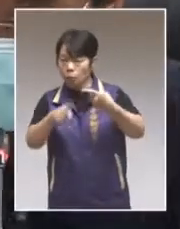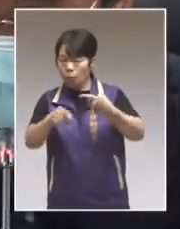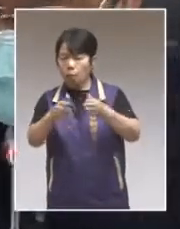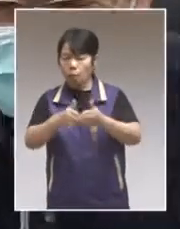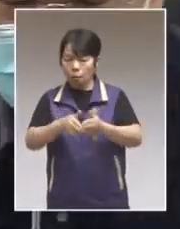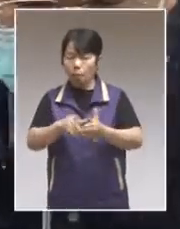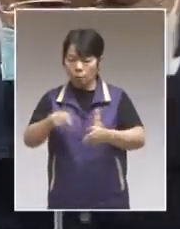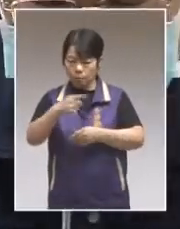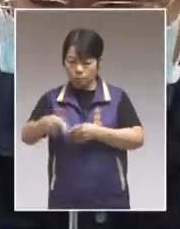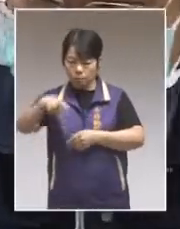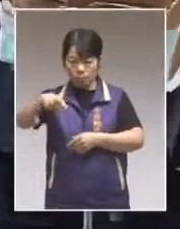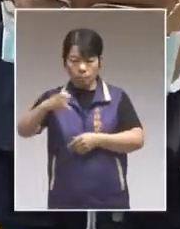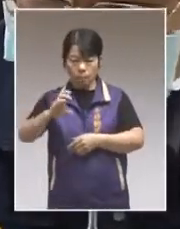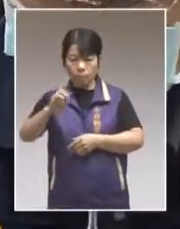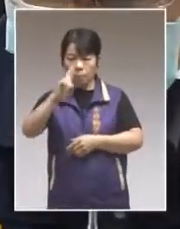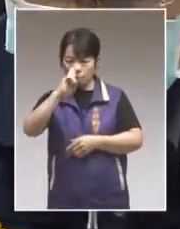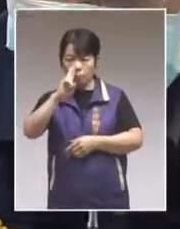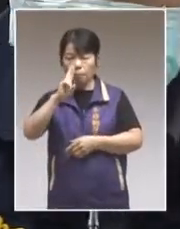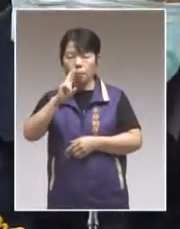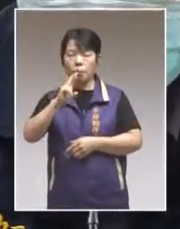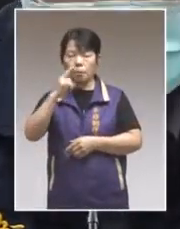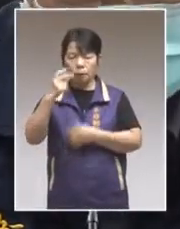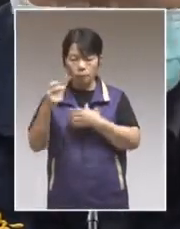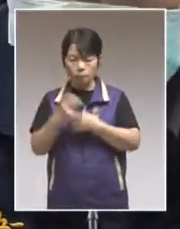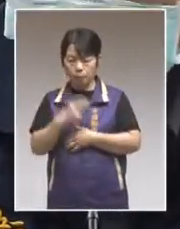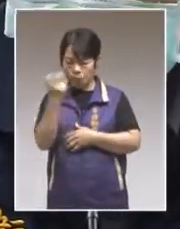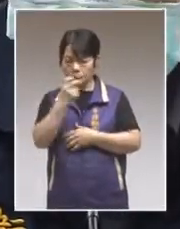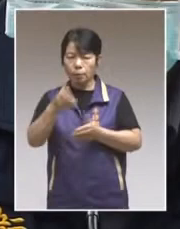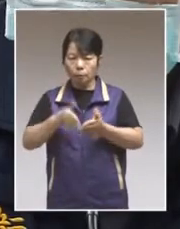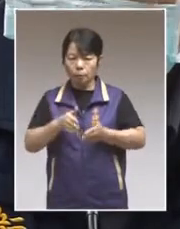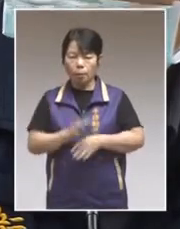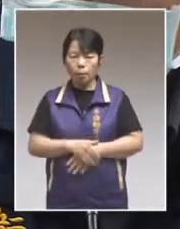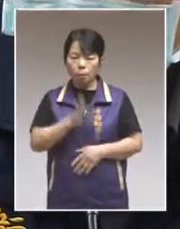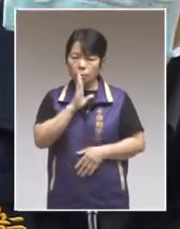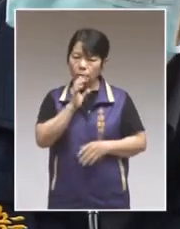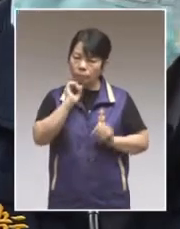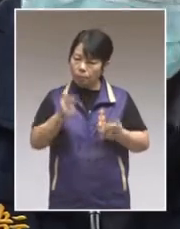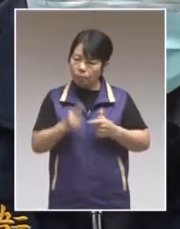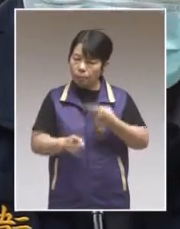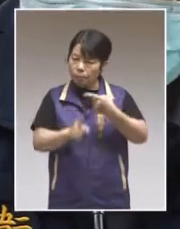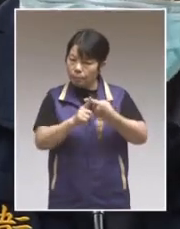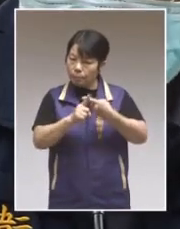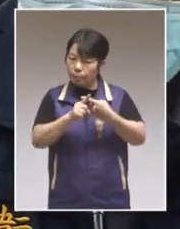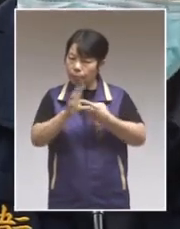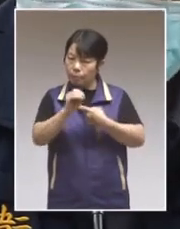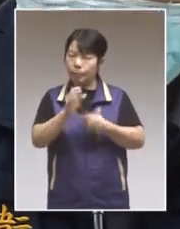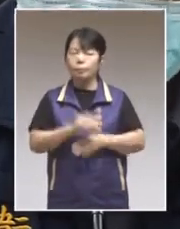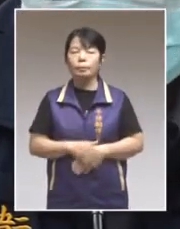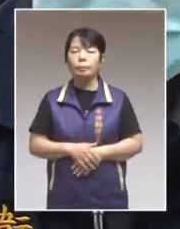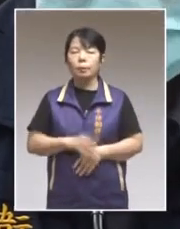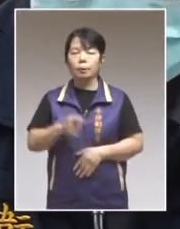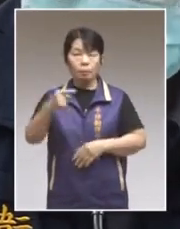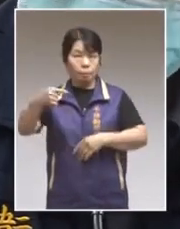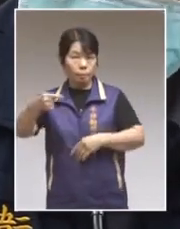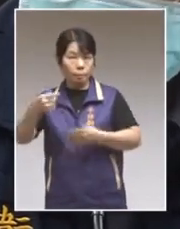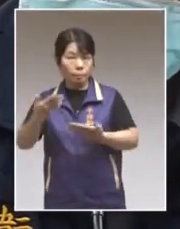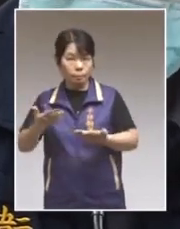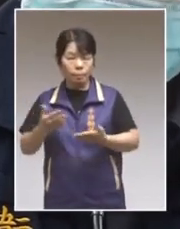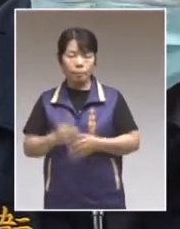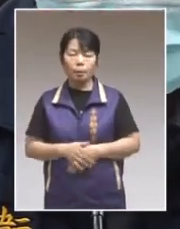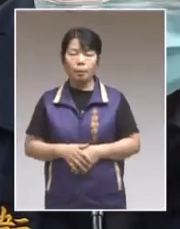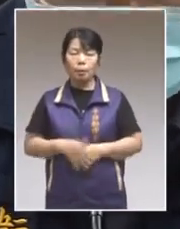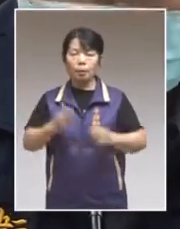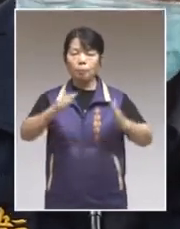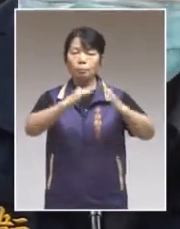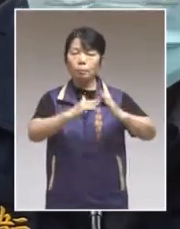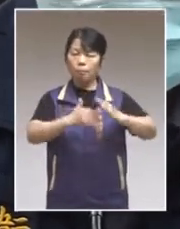PCR 才能进一步确认是确诊或者是不是确诊。那阴性的话呢，基本上就直接进入